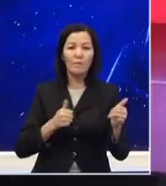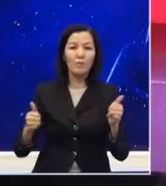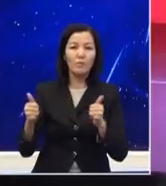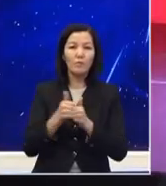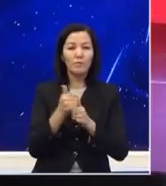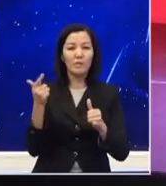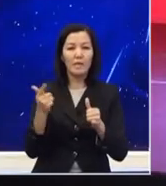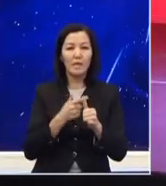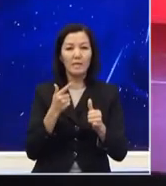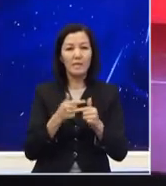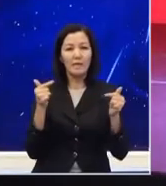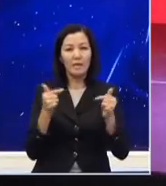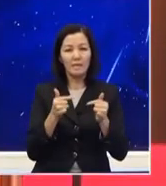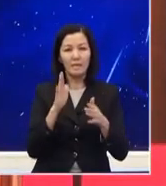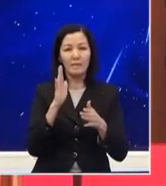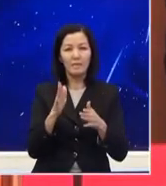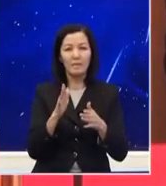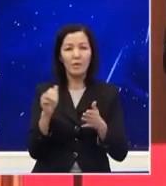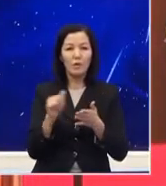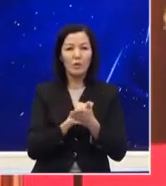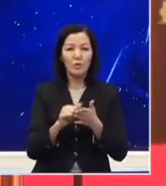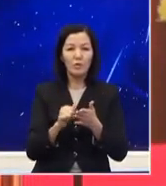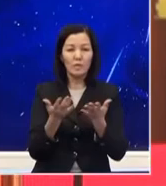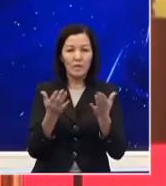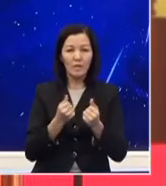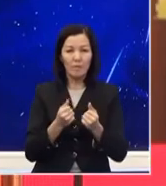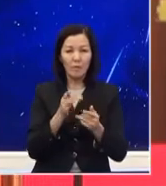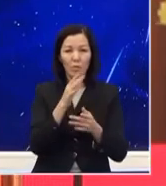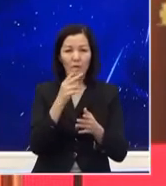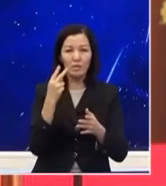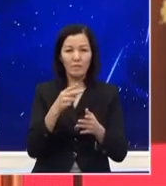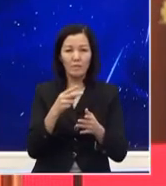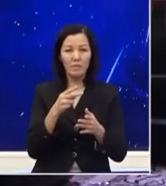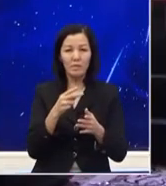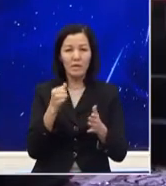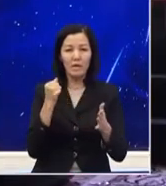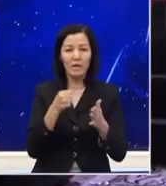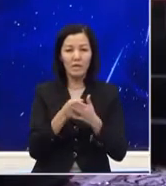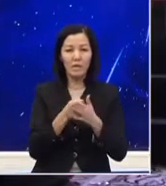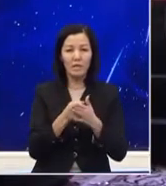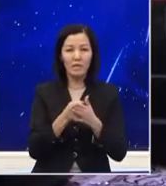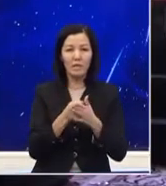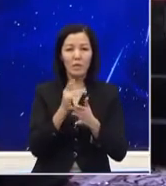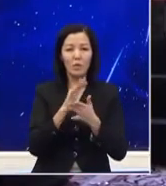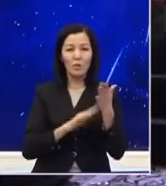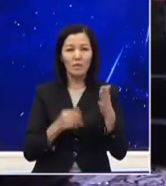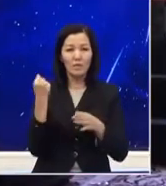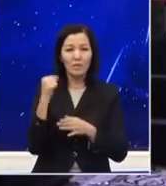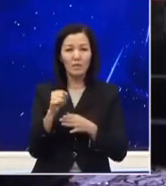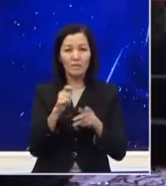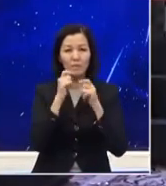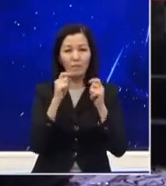атына лайықтыларын анықтамақ. Құжат қабылдау мерзімі 20 қарашаға дейін ұласады, жеңімпаздарды марапаттау 27